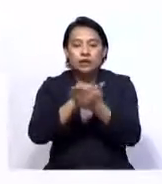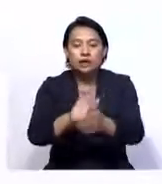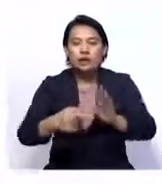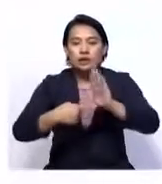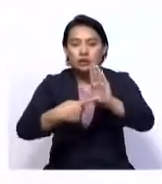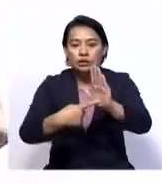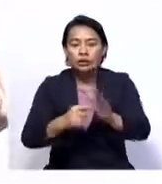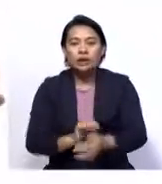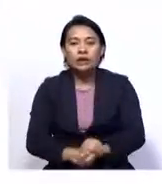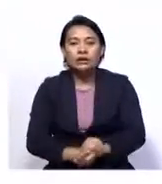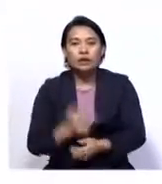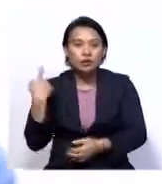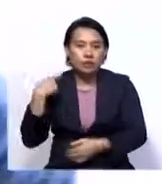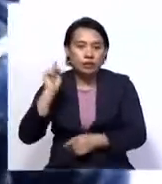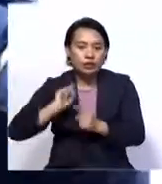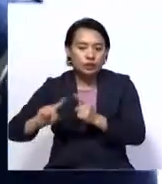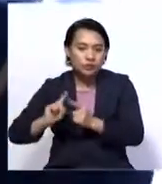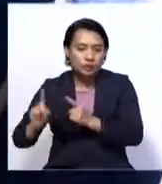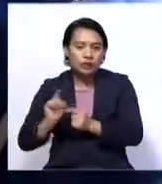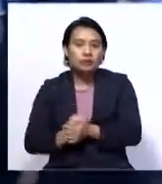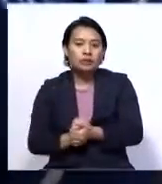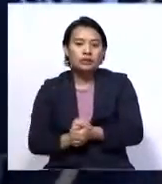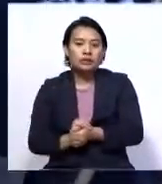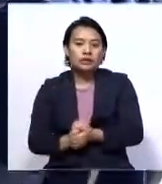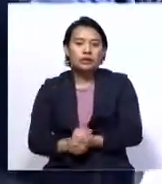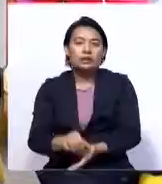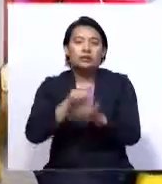างเช่นบริการข้อมูลที่เป็นประโยชน์ดูแลป้